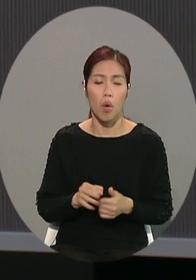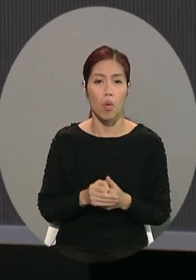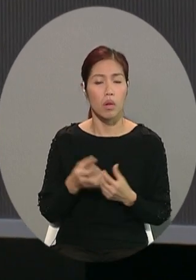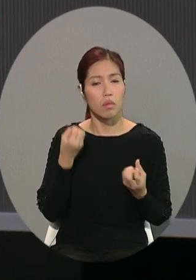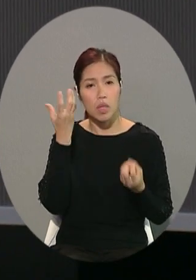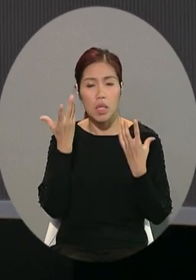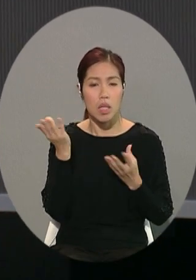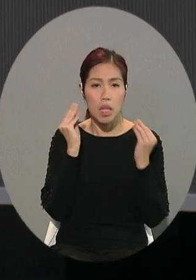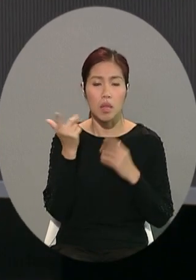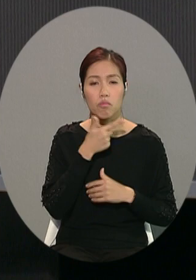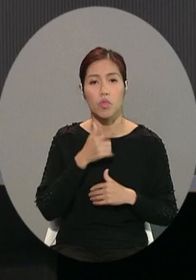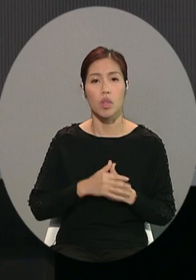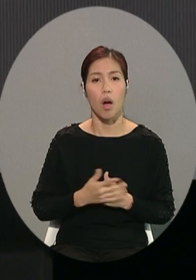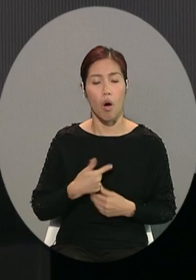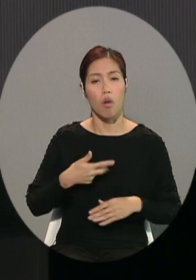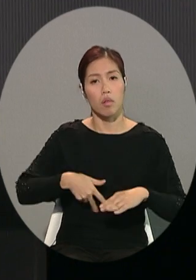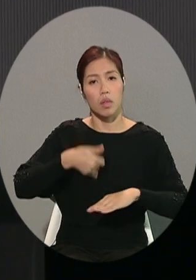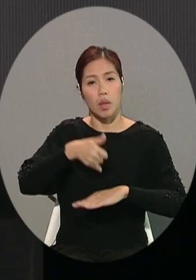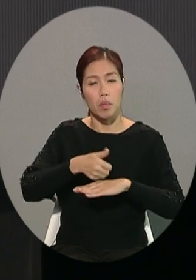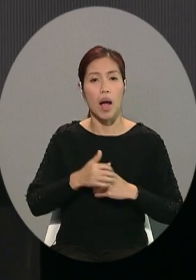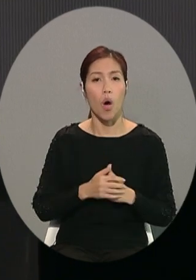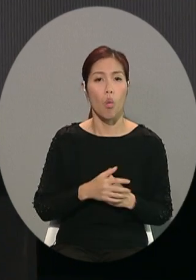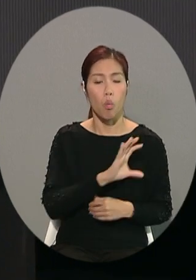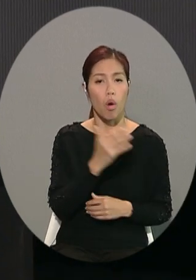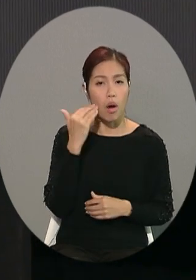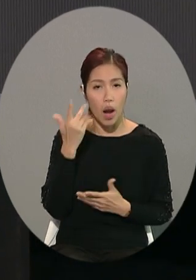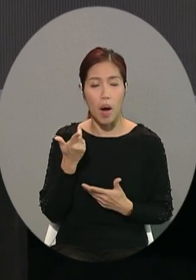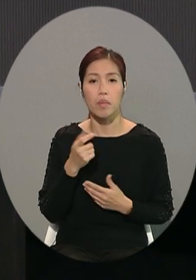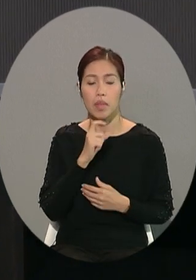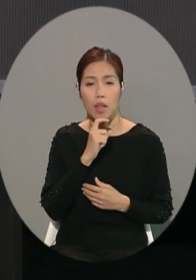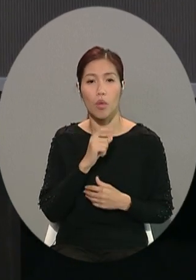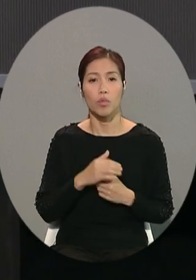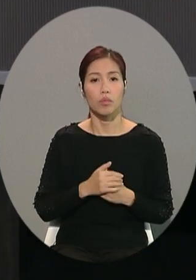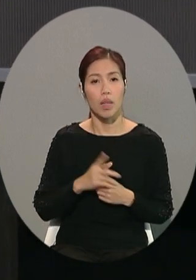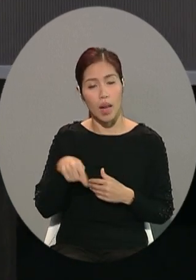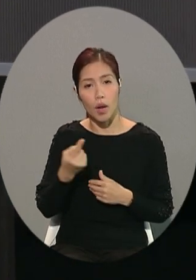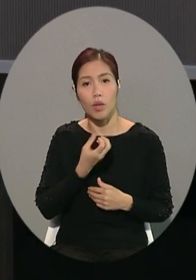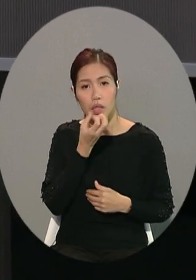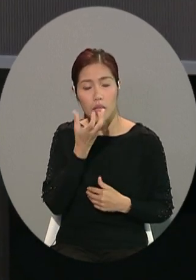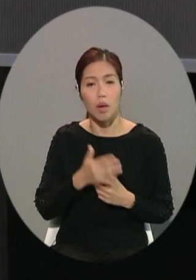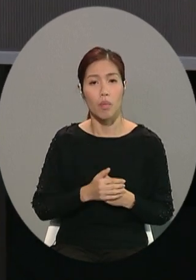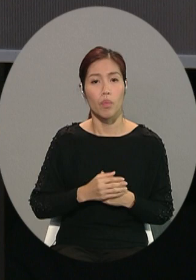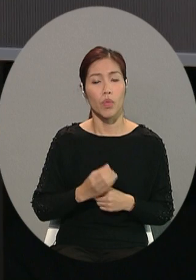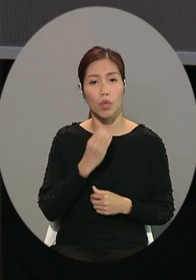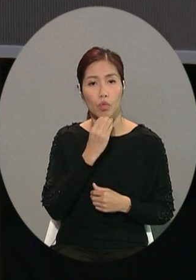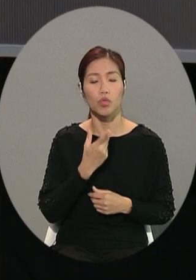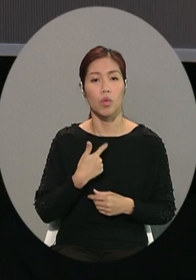走出来是希望告诉大家，除了黄和蓝之外，还有第三把声音。东涌我们一手去建立，不是一手去破